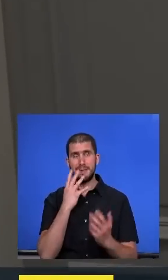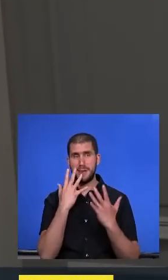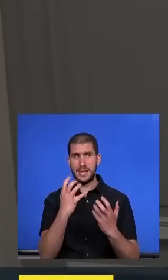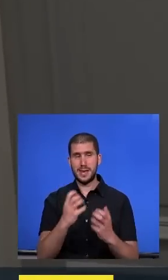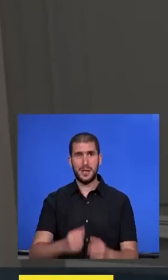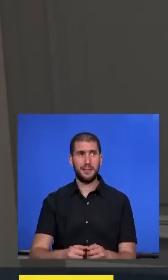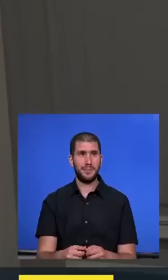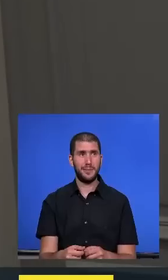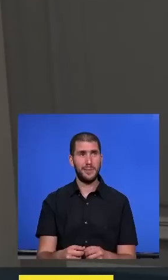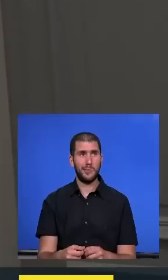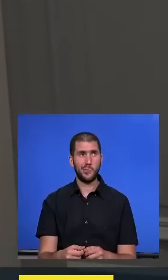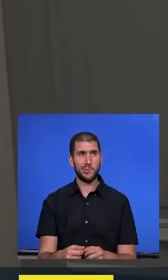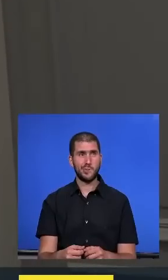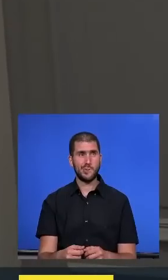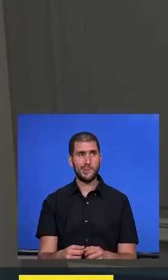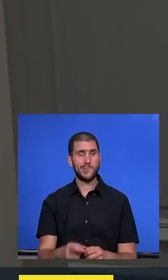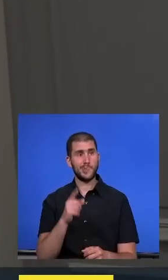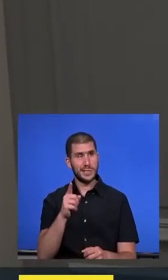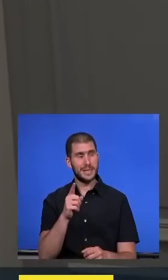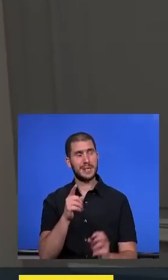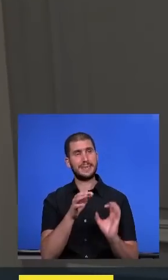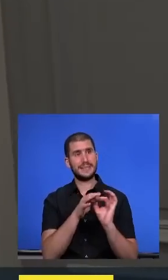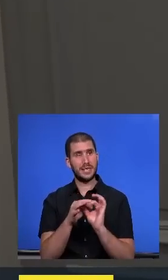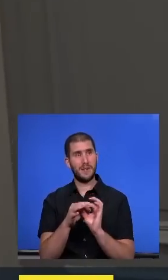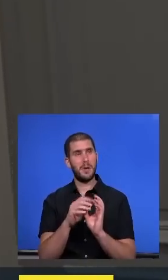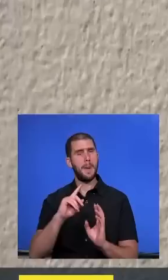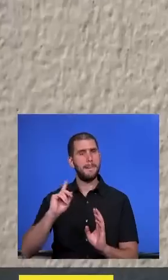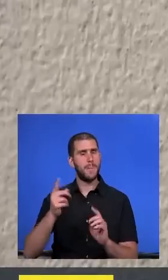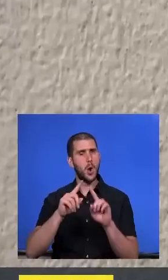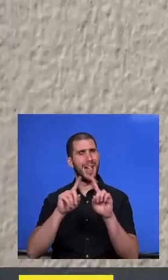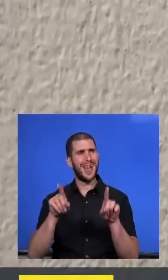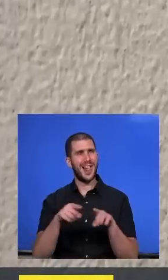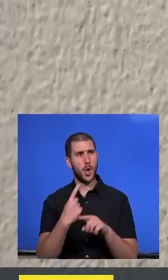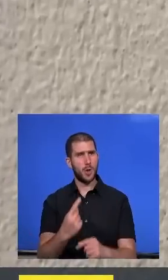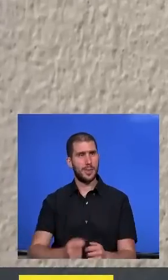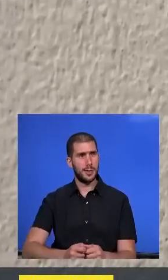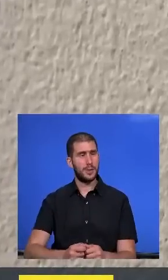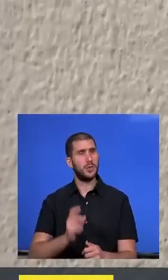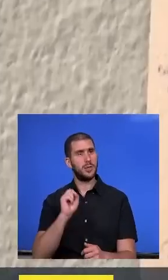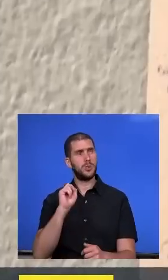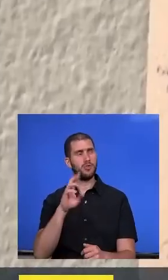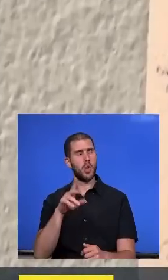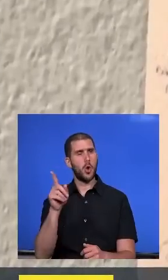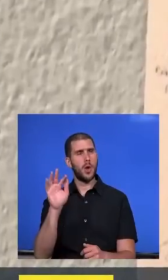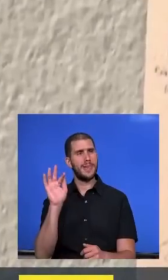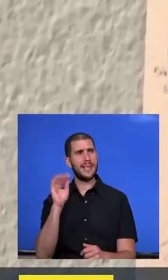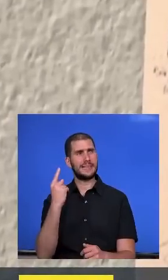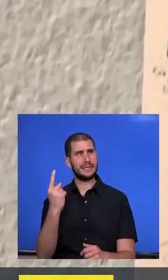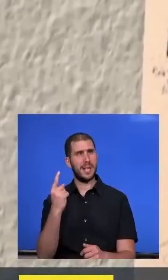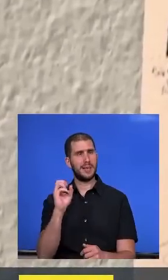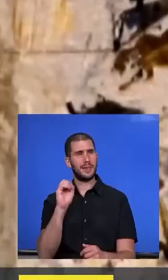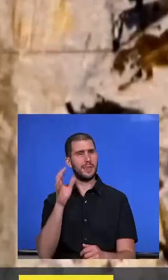Liebe Mutti. It comes from all the postcards that were sent from